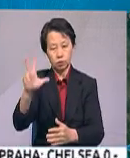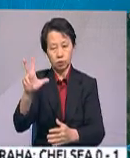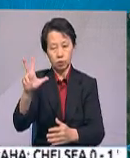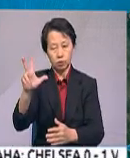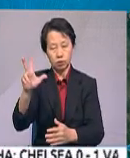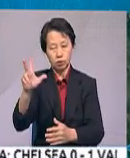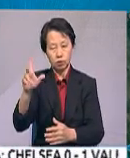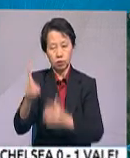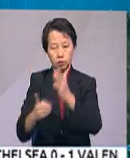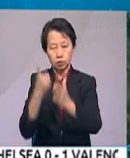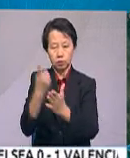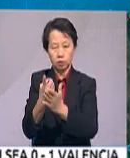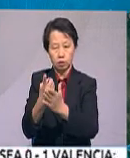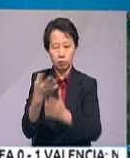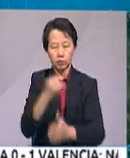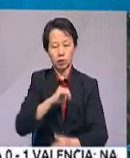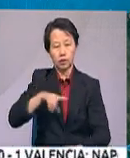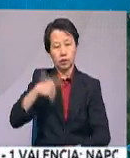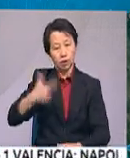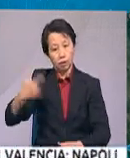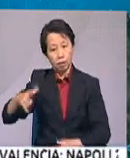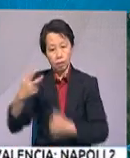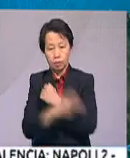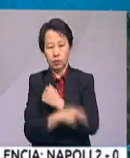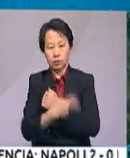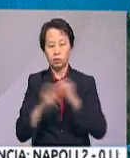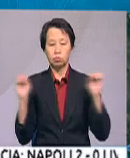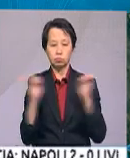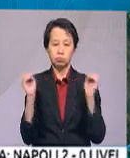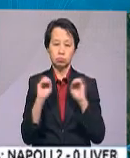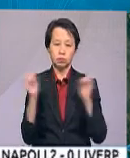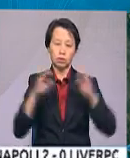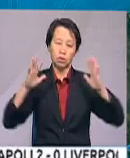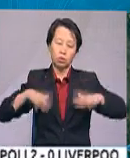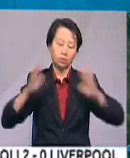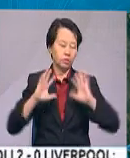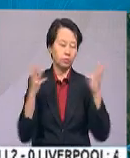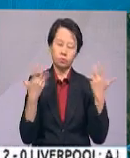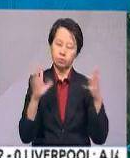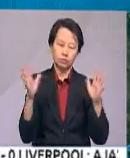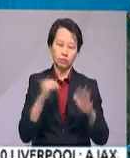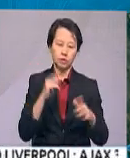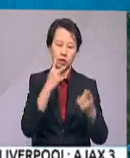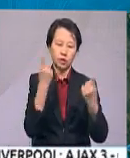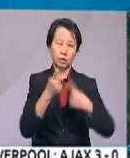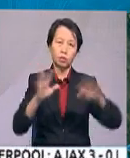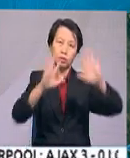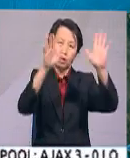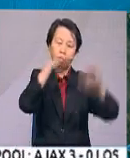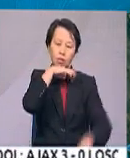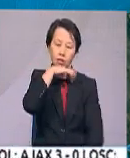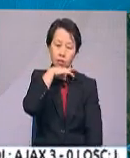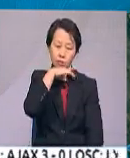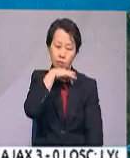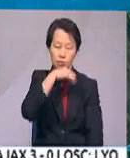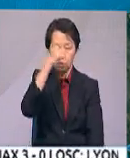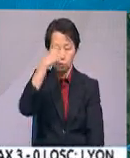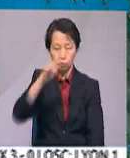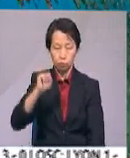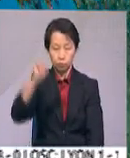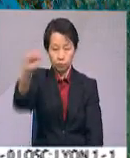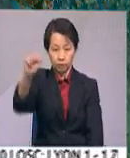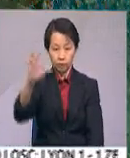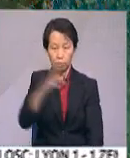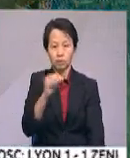lagi. Manakala di lain-lain negeri dalam keadaan tiada hujan dan masih lagi dalam keadaan berjerebu. Untuk negeri Sabah